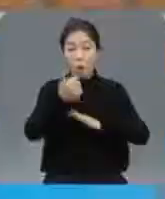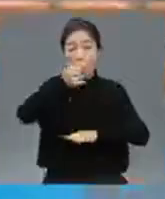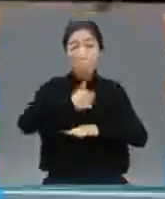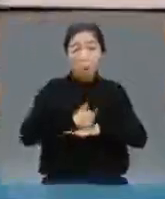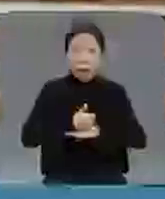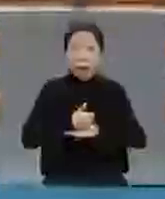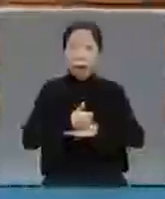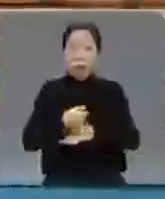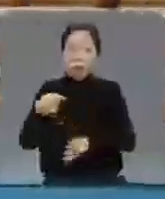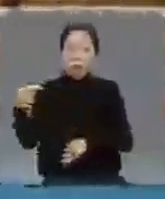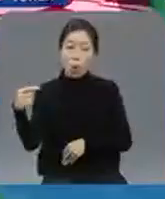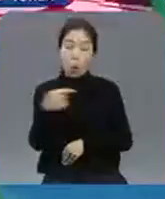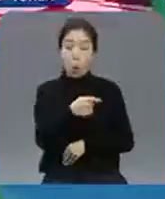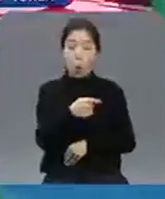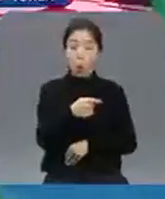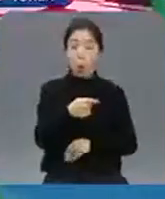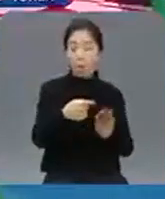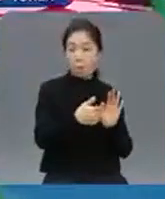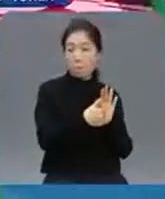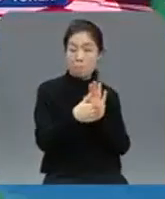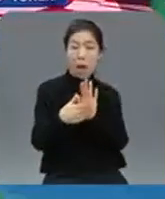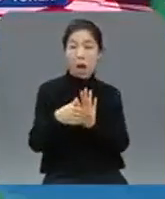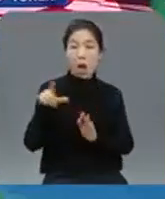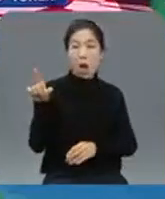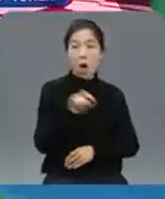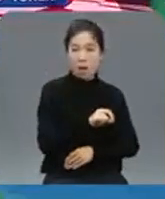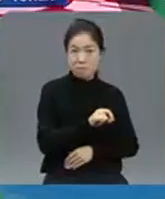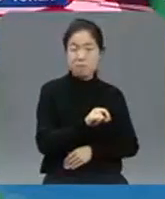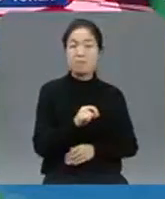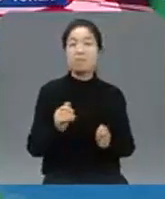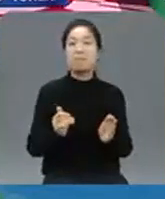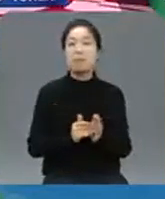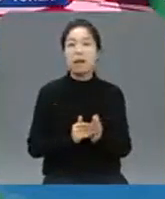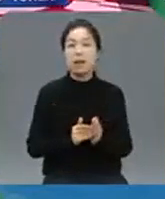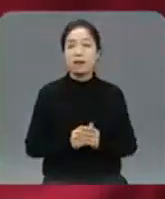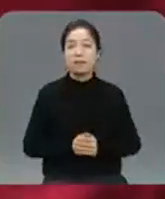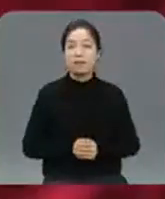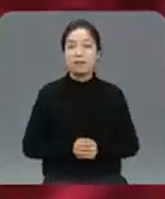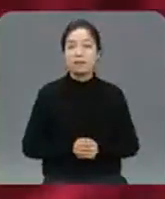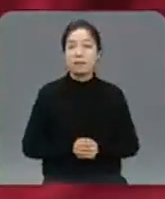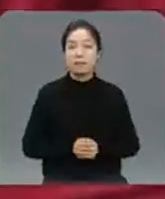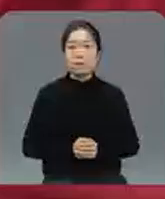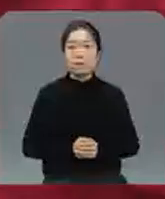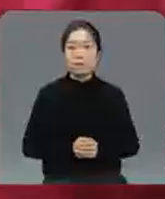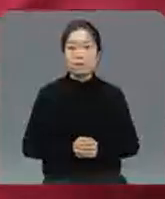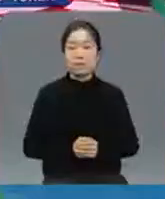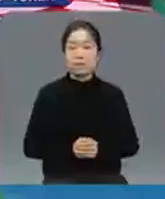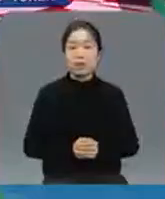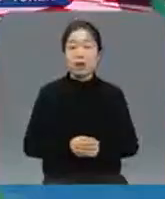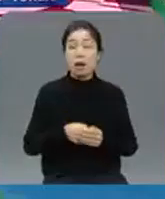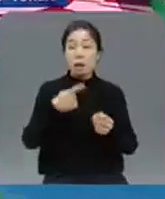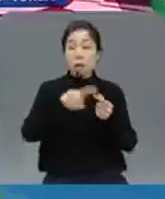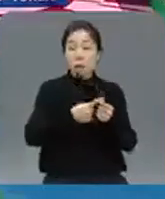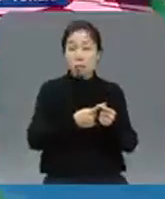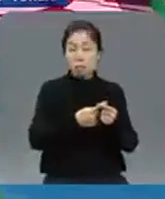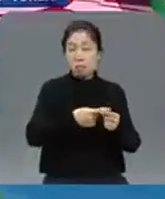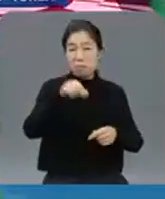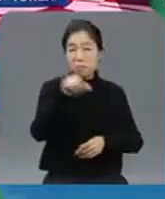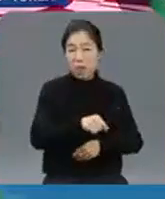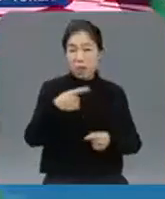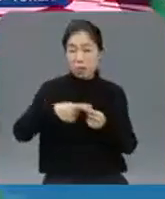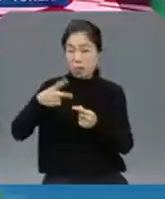성공하고을 찌르는 상대방의 공격은 빠른 발로 막아냅니다 첫세트를 내주고 두 세트를 이따라